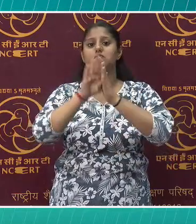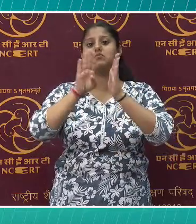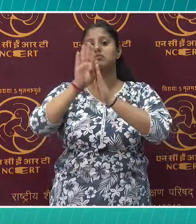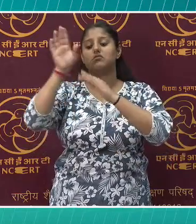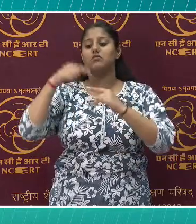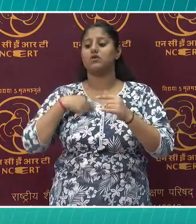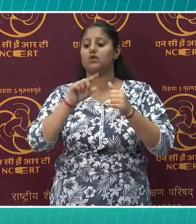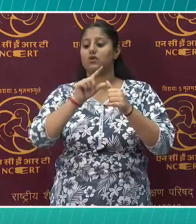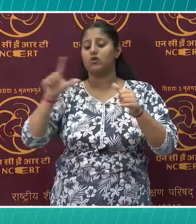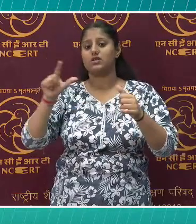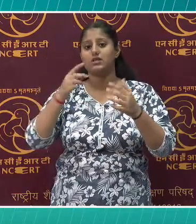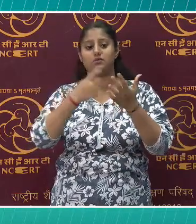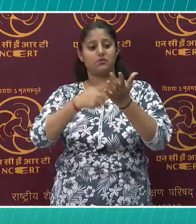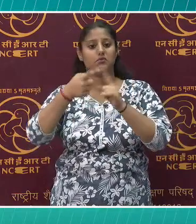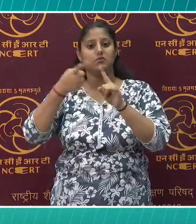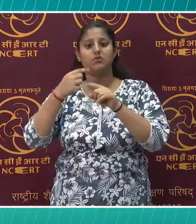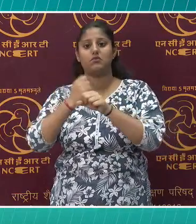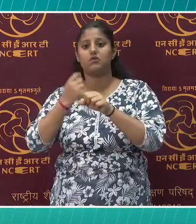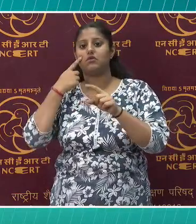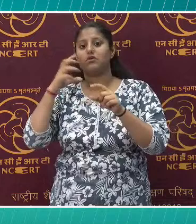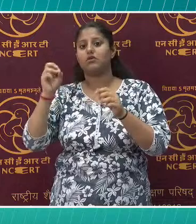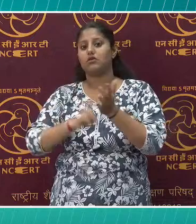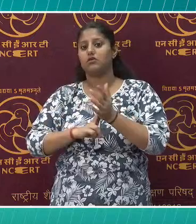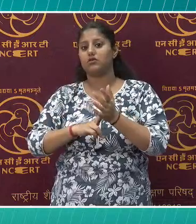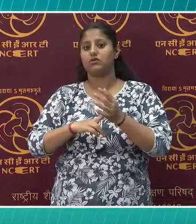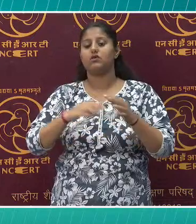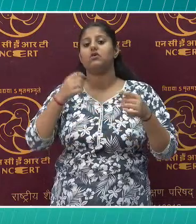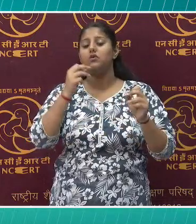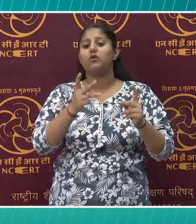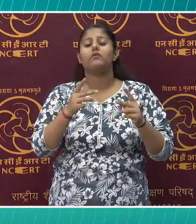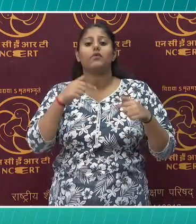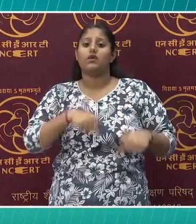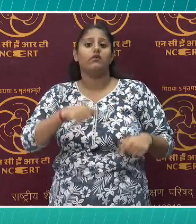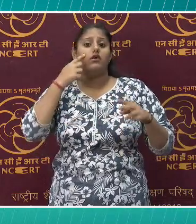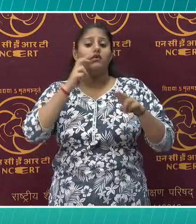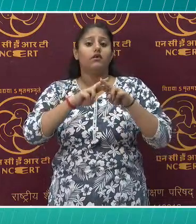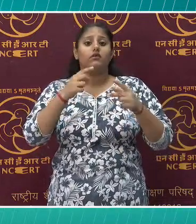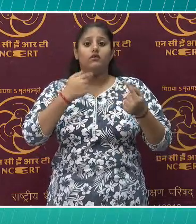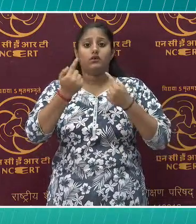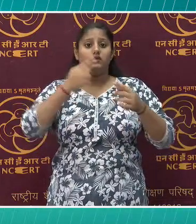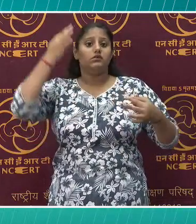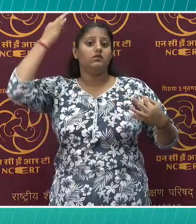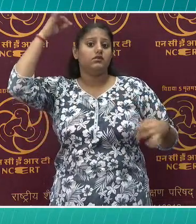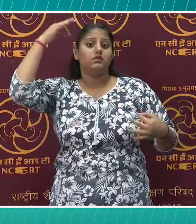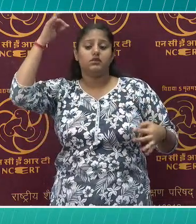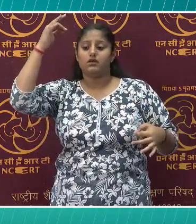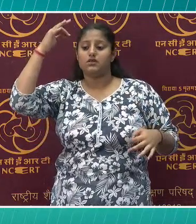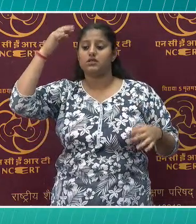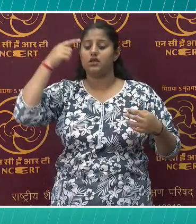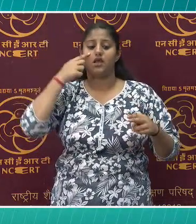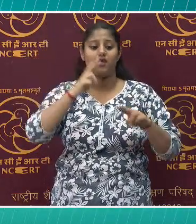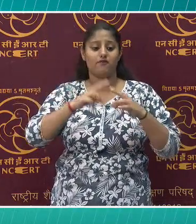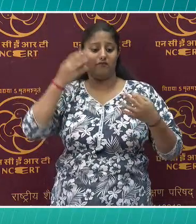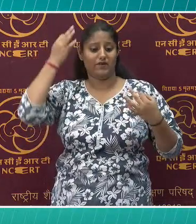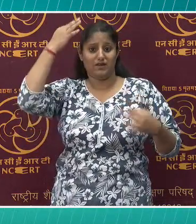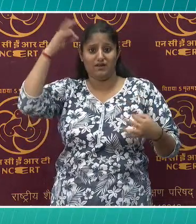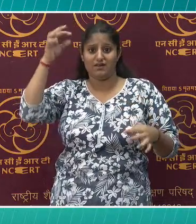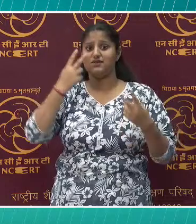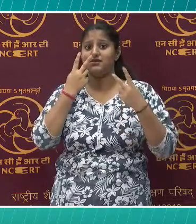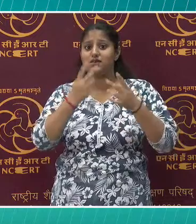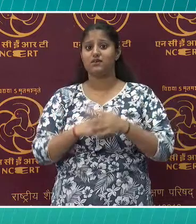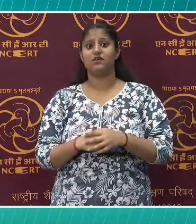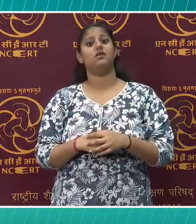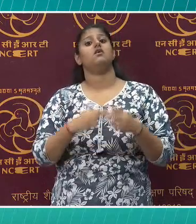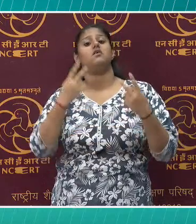our regions. So now that we talk about dance, as we have seen that dance, we have